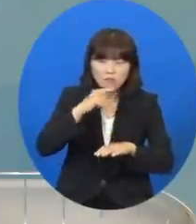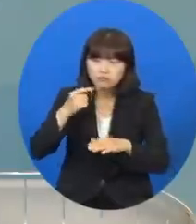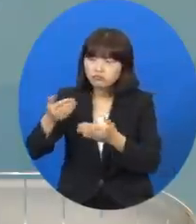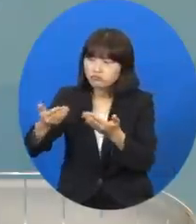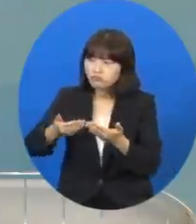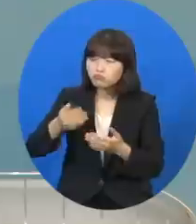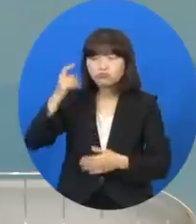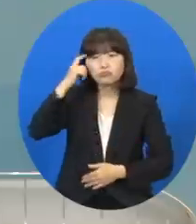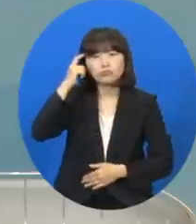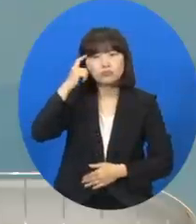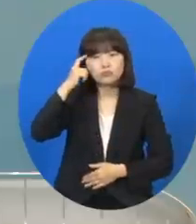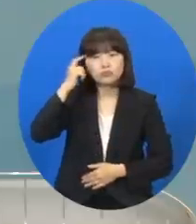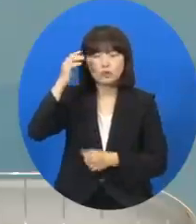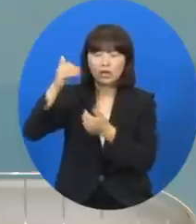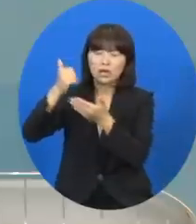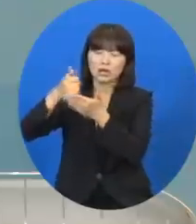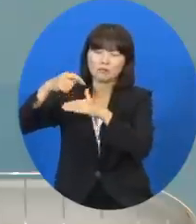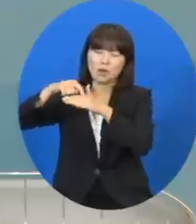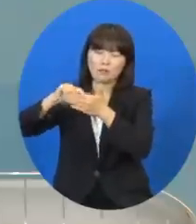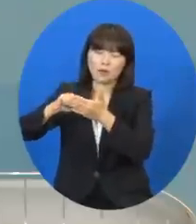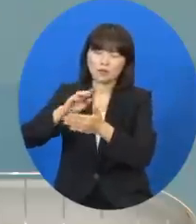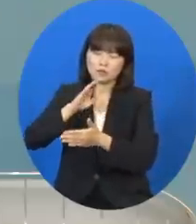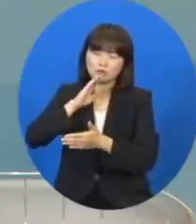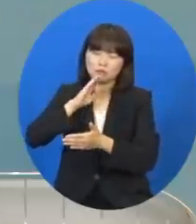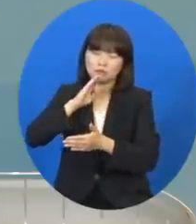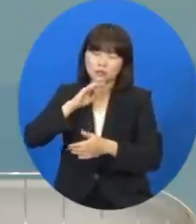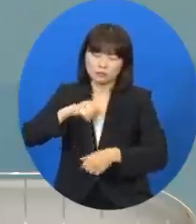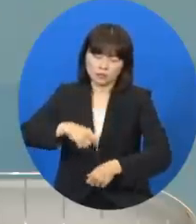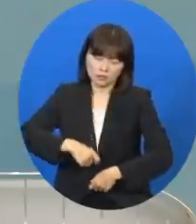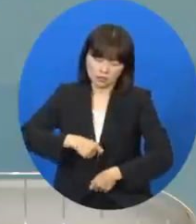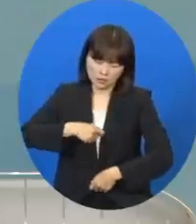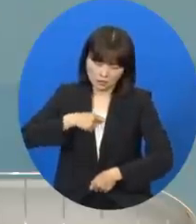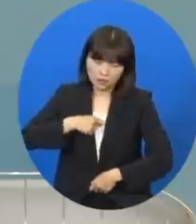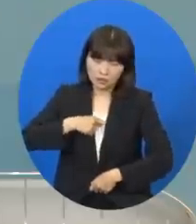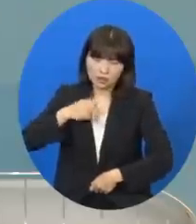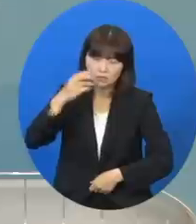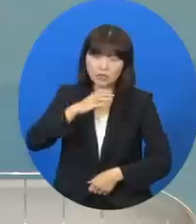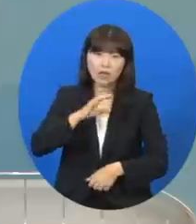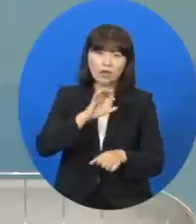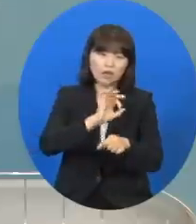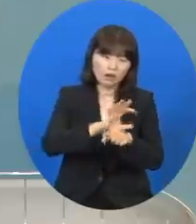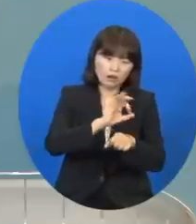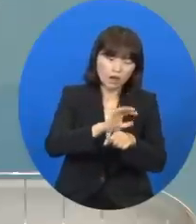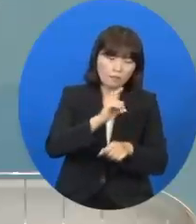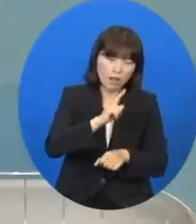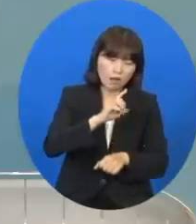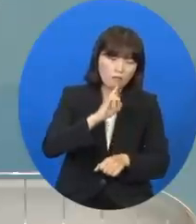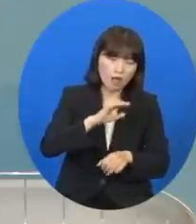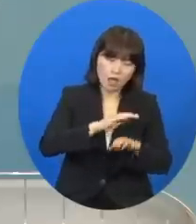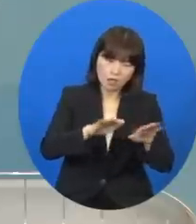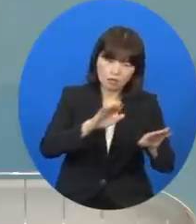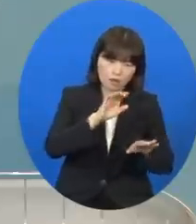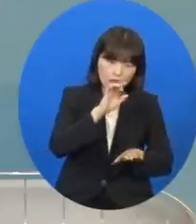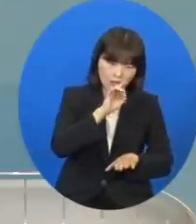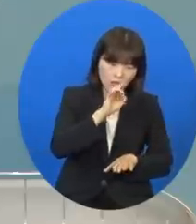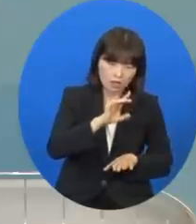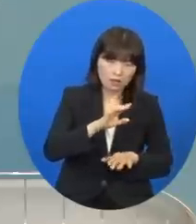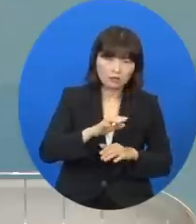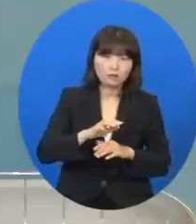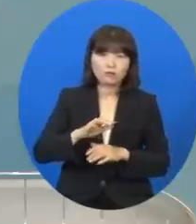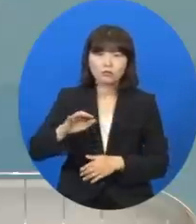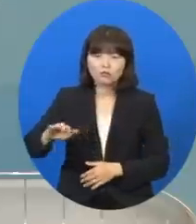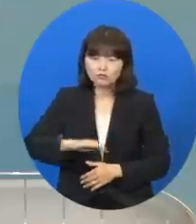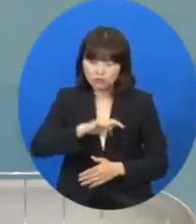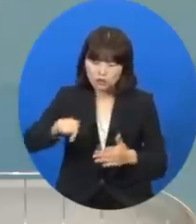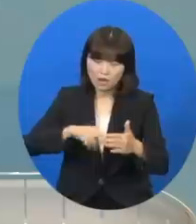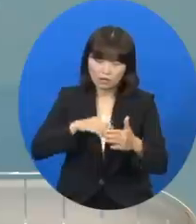하나님의 마음의 그 진지함. 그냥 건성으로 말로는 해결 안 되는 문제. 우리 안에